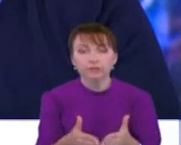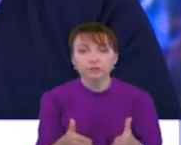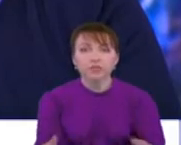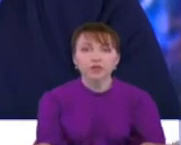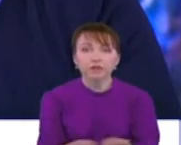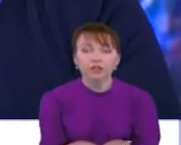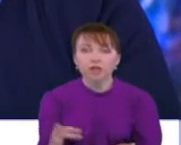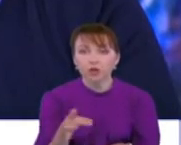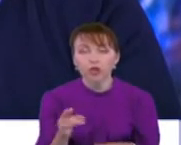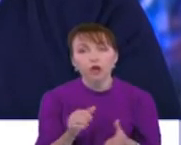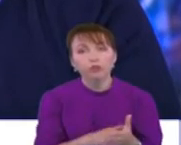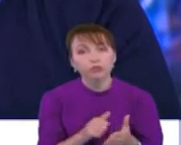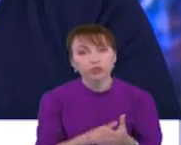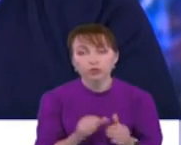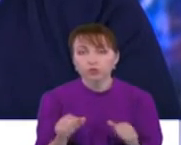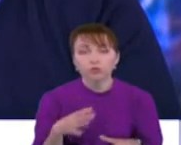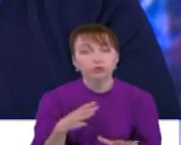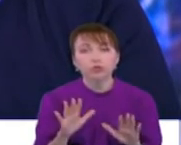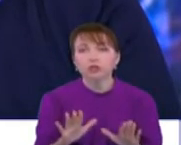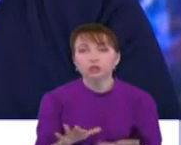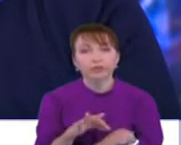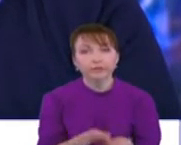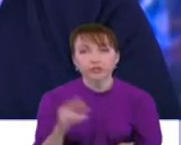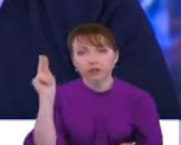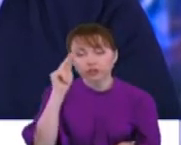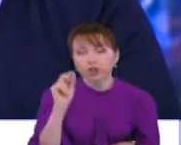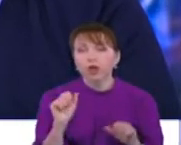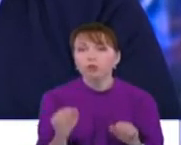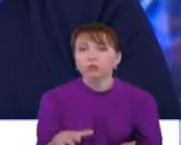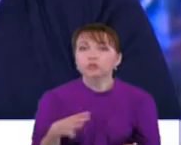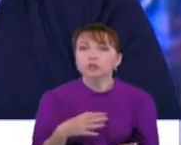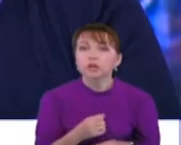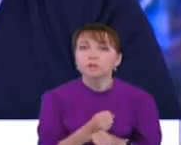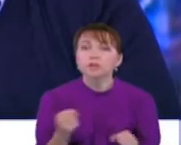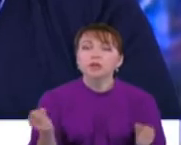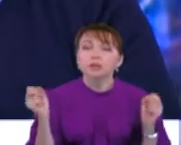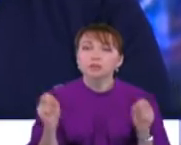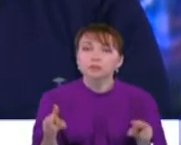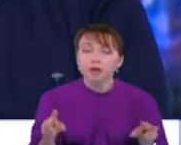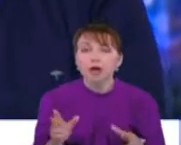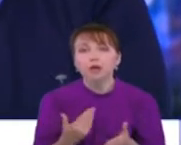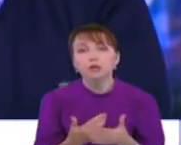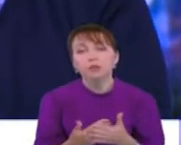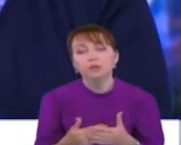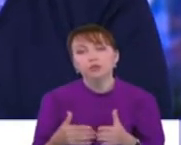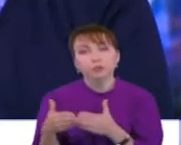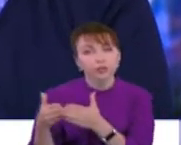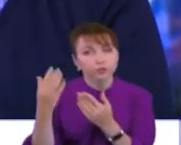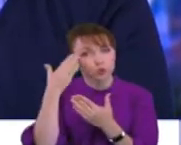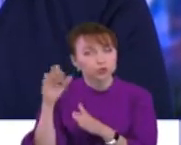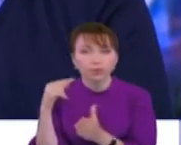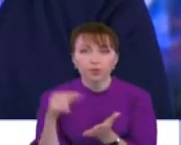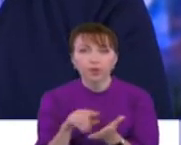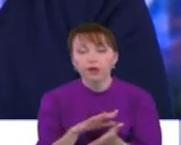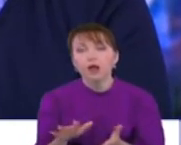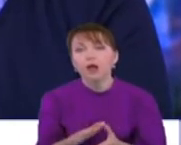райони, але причини можуть бути не лише проведення навчань, вони можуть бути там мінна небезпека, наприклад, небезпека плавання і таке інше. Але